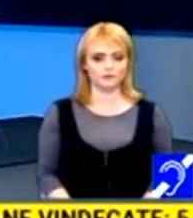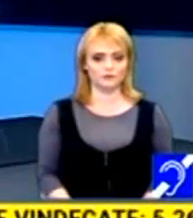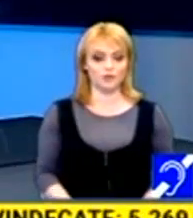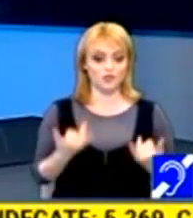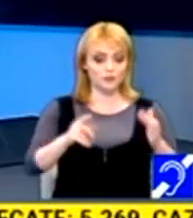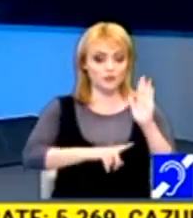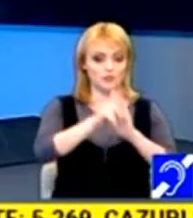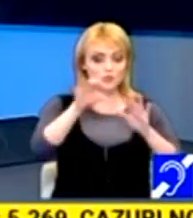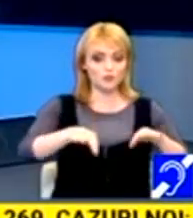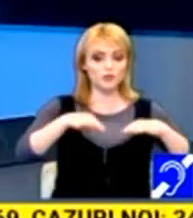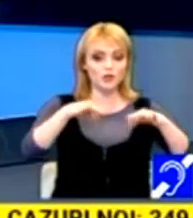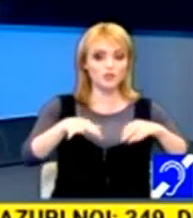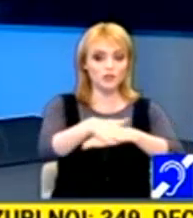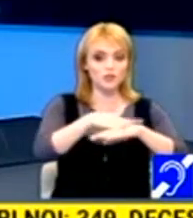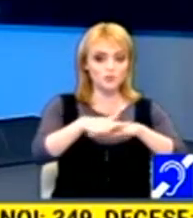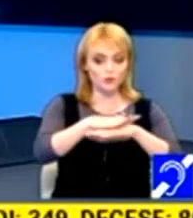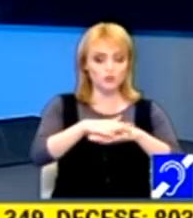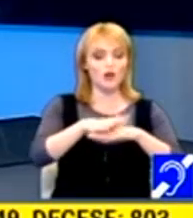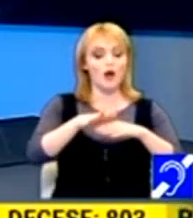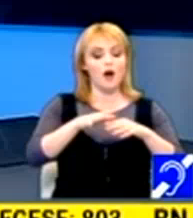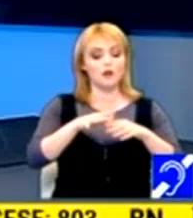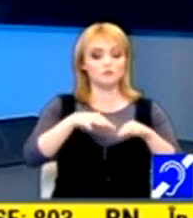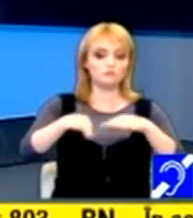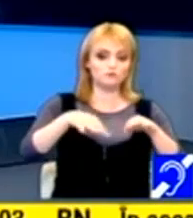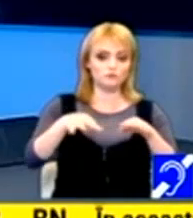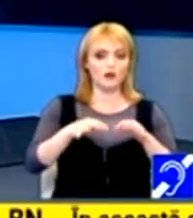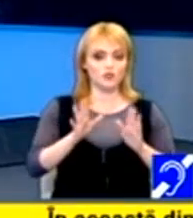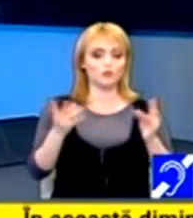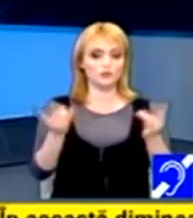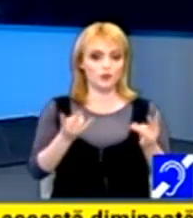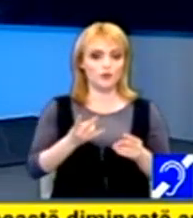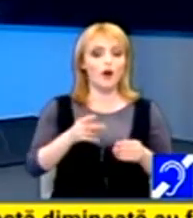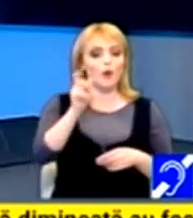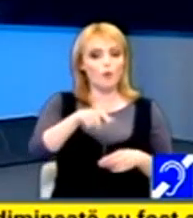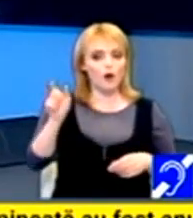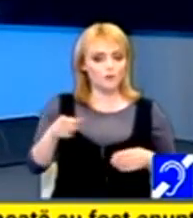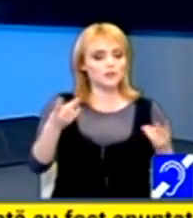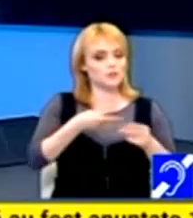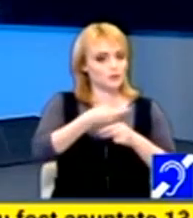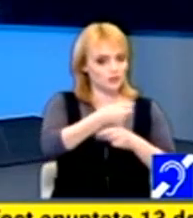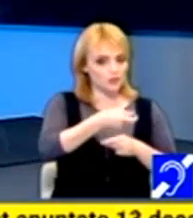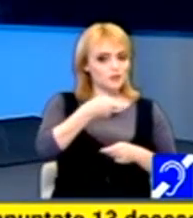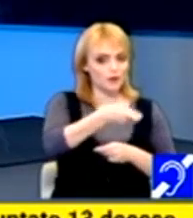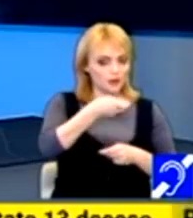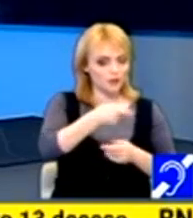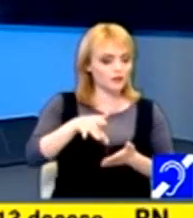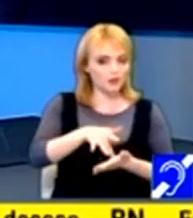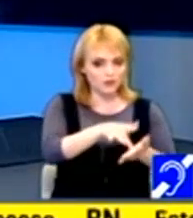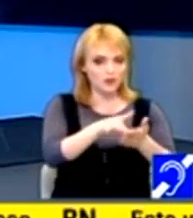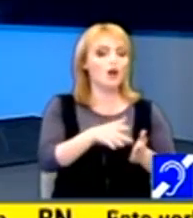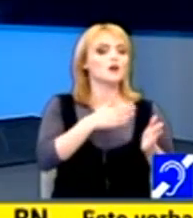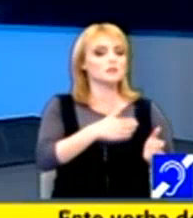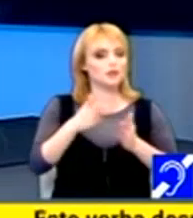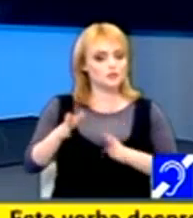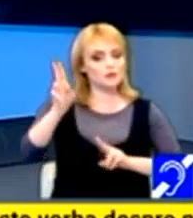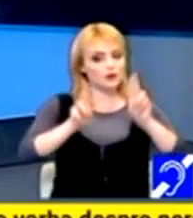De astăzi, mijloacele de transport public circulă în mod obișnuit la Chișinău. Pasagerii trebuie să plătească biletul de călătorie, să respecte reguli speciale